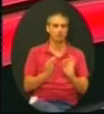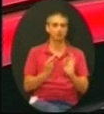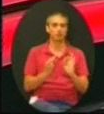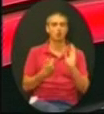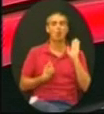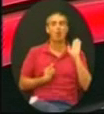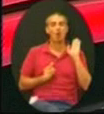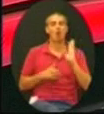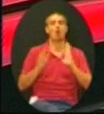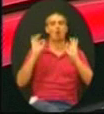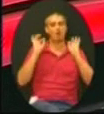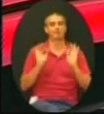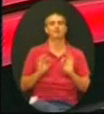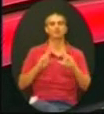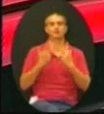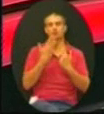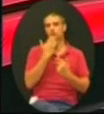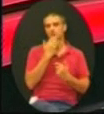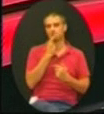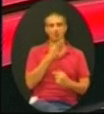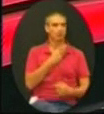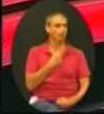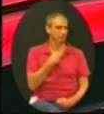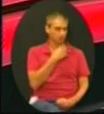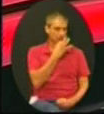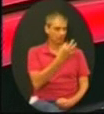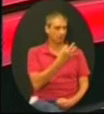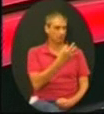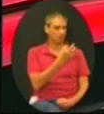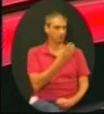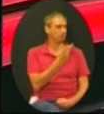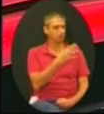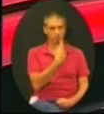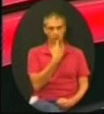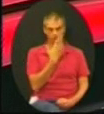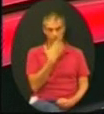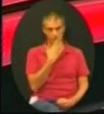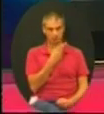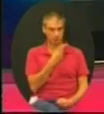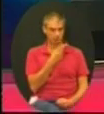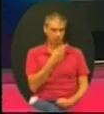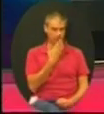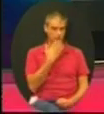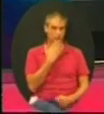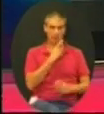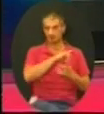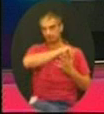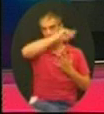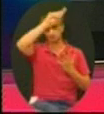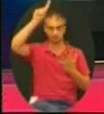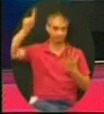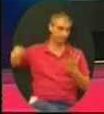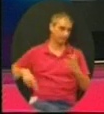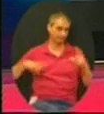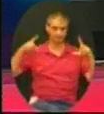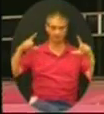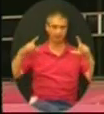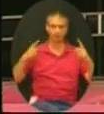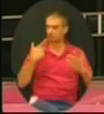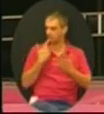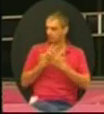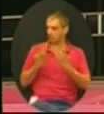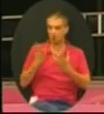רוב מוחלט בציבור הישראלי, שמייצגים אותו 80 חברי כנסת. מה שאתה אומר, ירושלים זה ירושלים רבתי? מה?